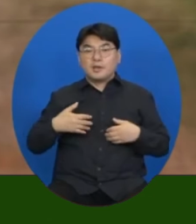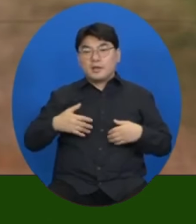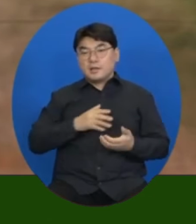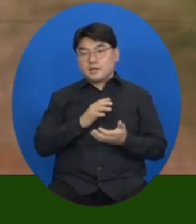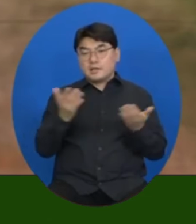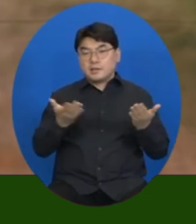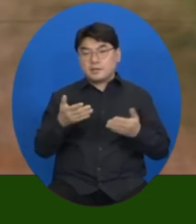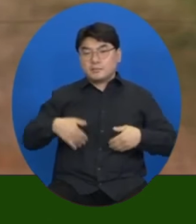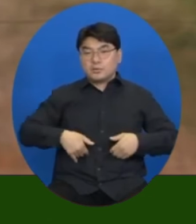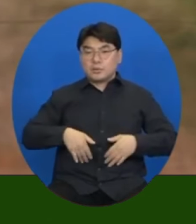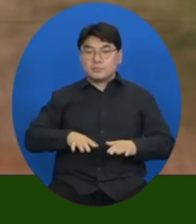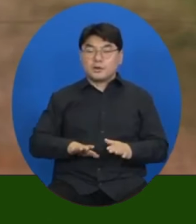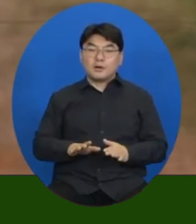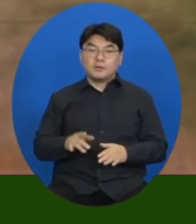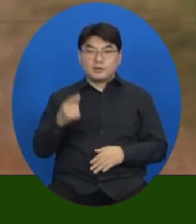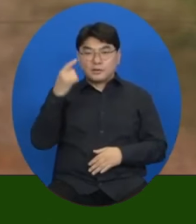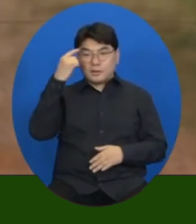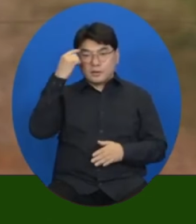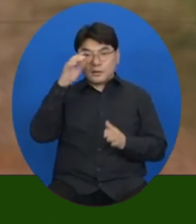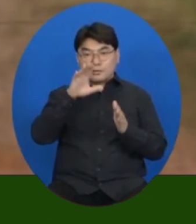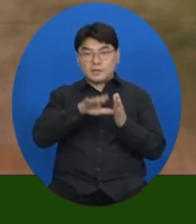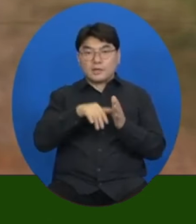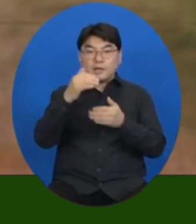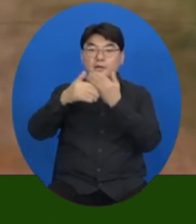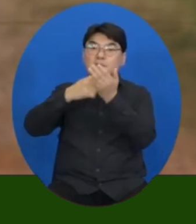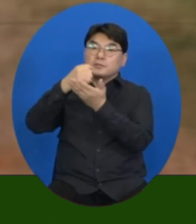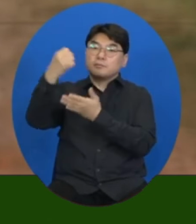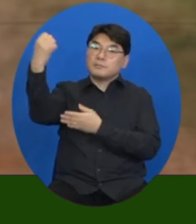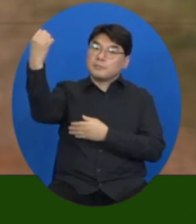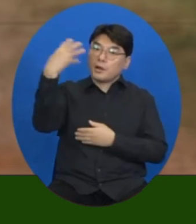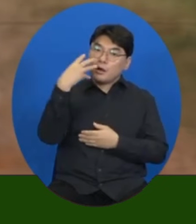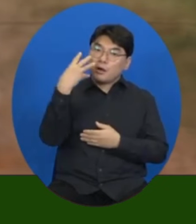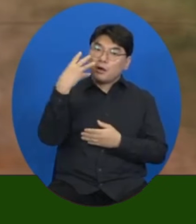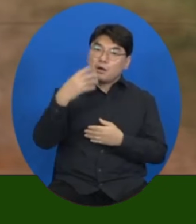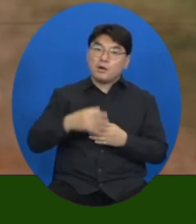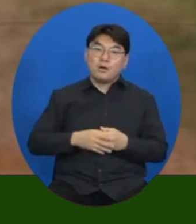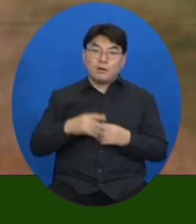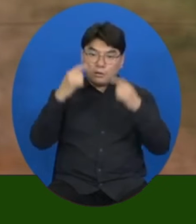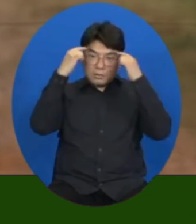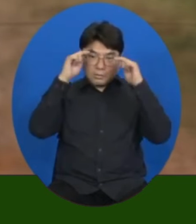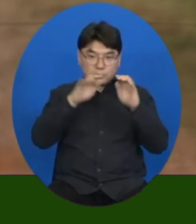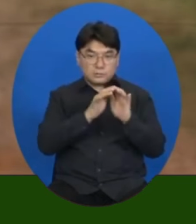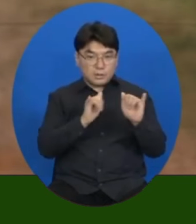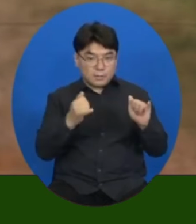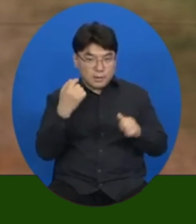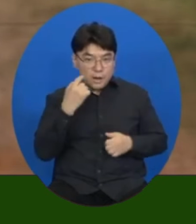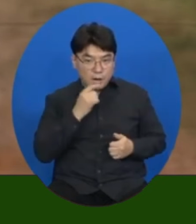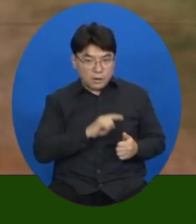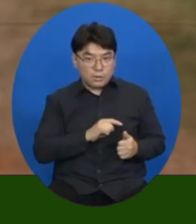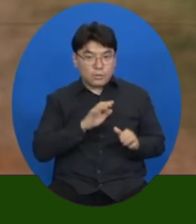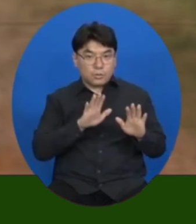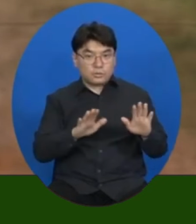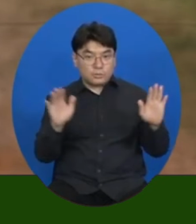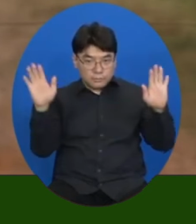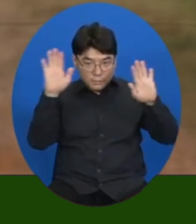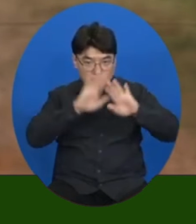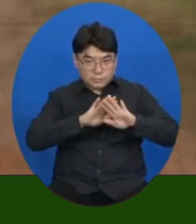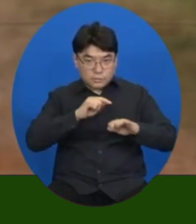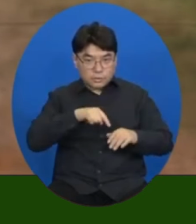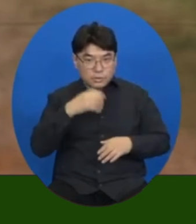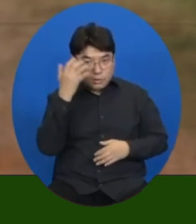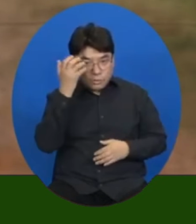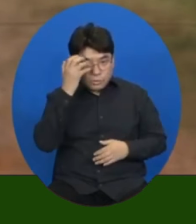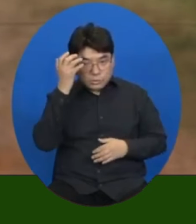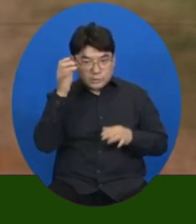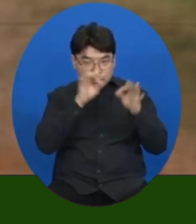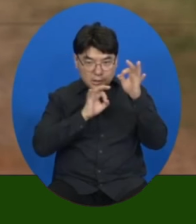그러고 있는데 하나님이 딱 말씀을 하시는 거예 어리석은 사람아 오늘 밤 너의 영혼을 내가